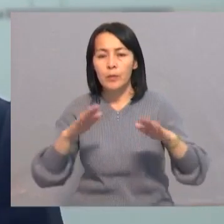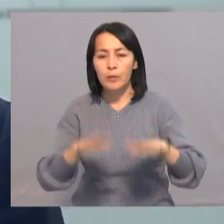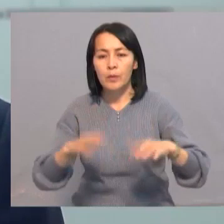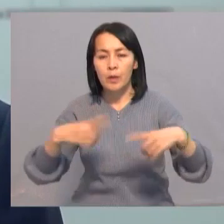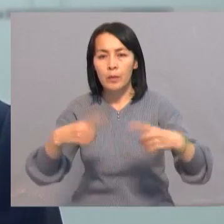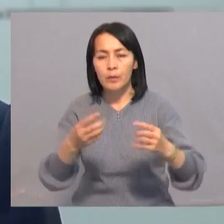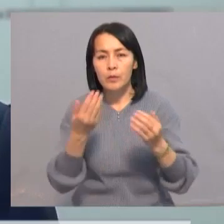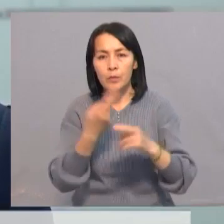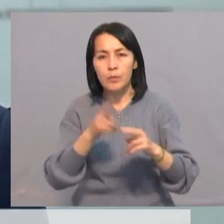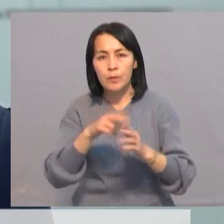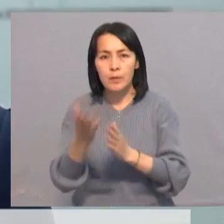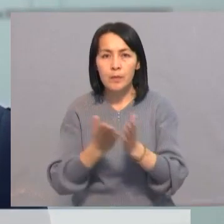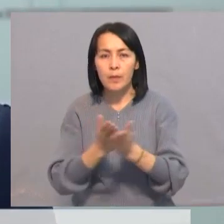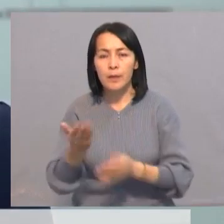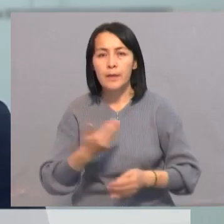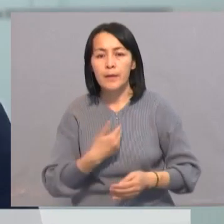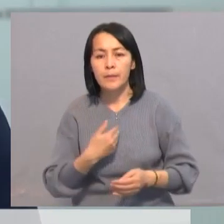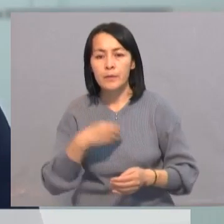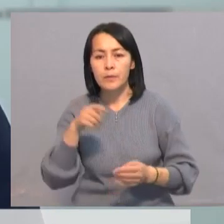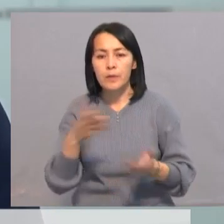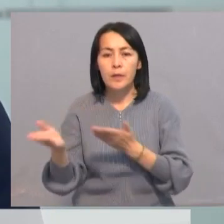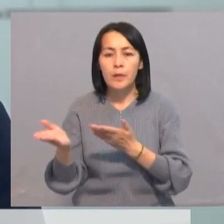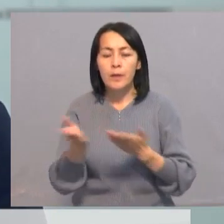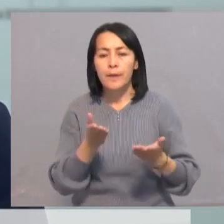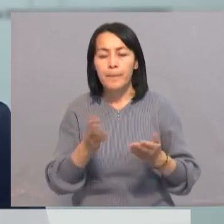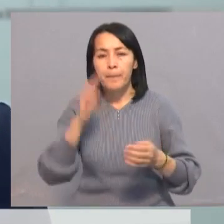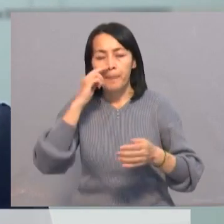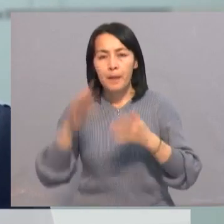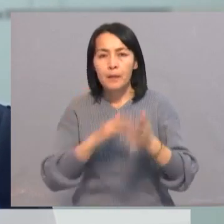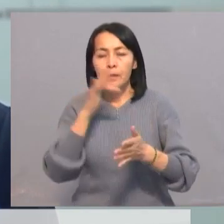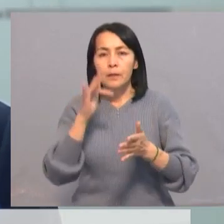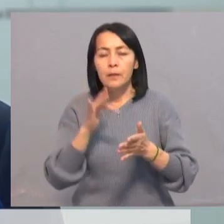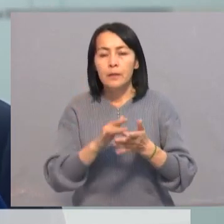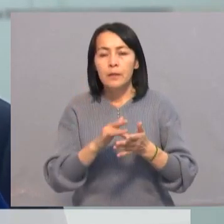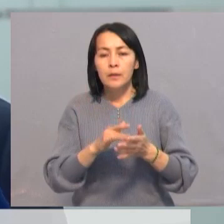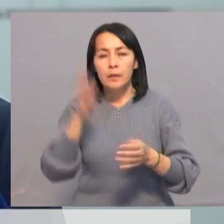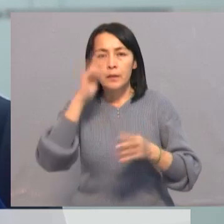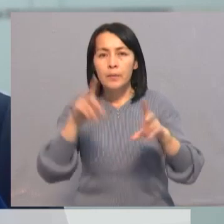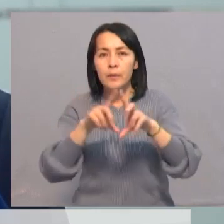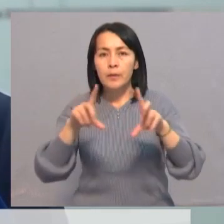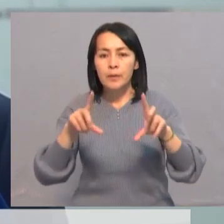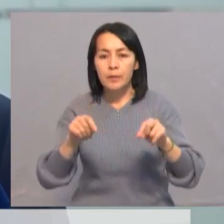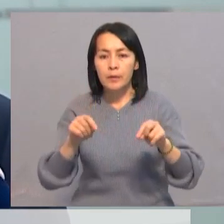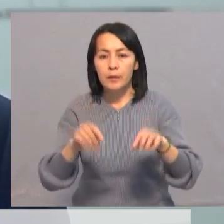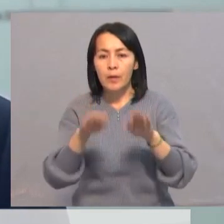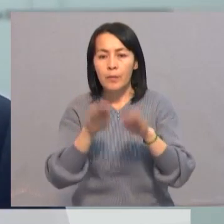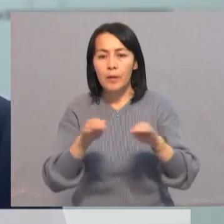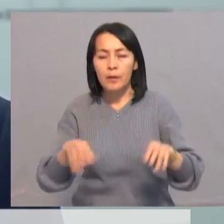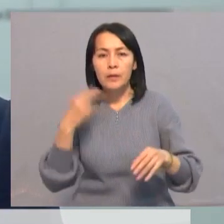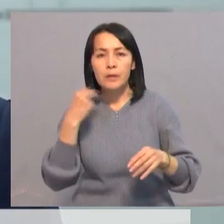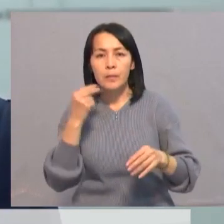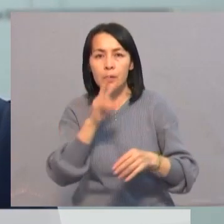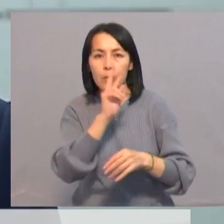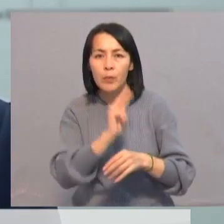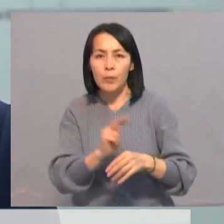Osu bağıtta biz osu kelu arkılı Şimkent kalasındagı mekteplerdin balalardın sapalı bilim